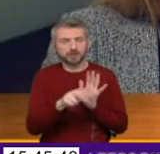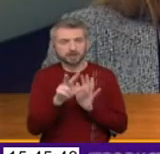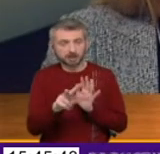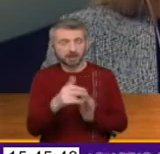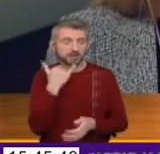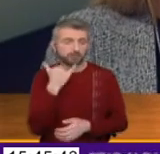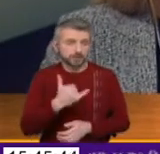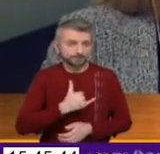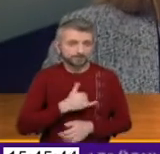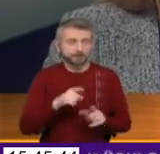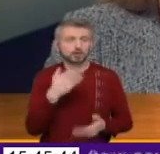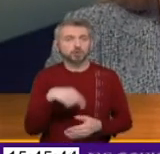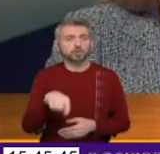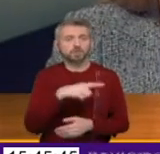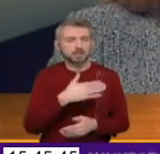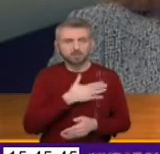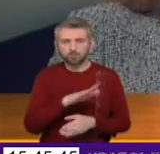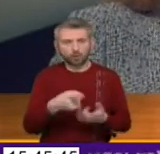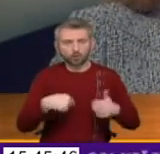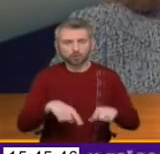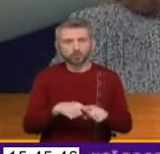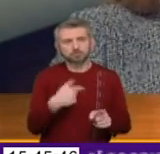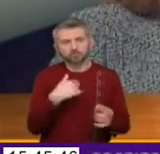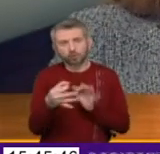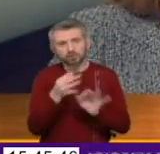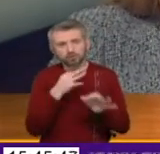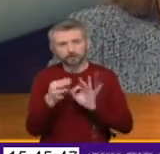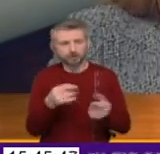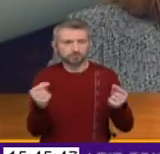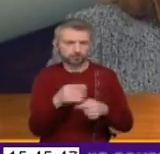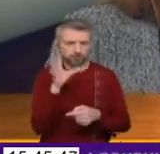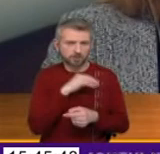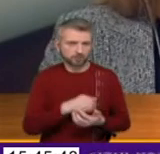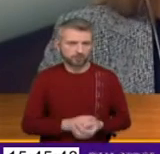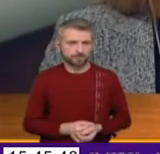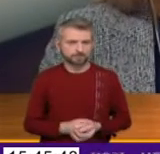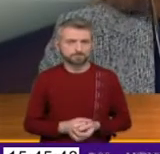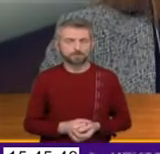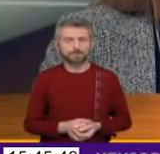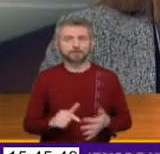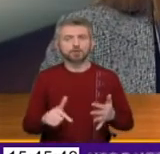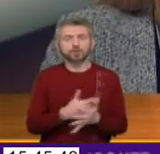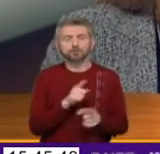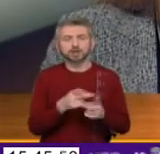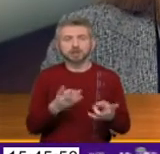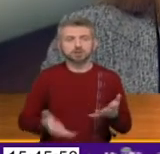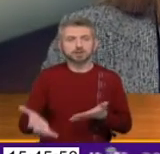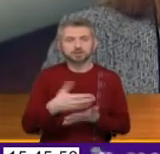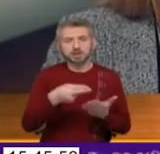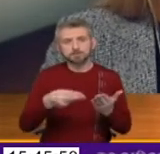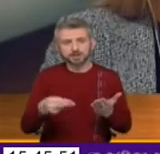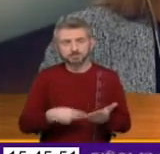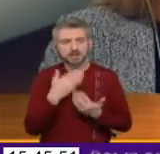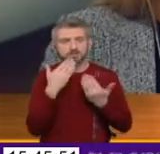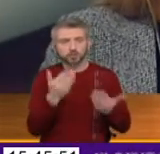073-438-23-63. Звертайтеся, навіть якщо ви не з мого округу, принаймні проконсультувати, ми точно вас зможемо. Знову ж таки, треба зібрати підписи,